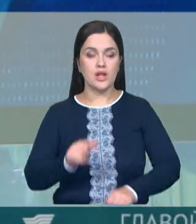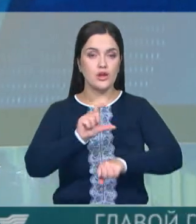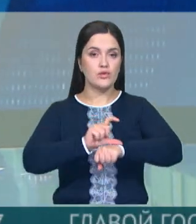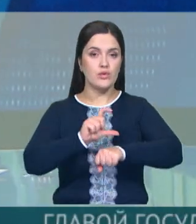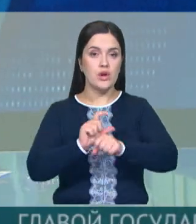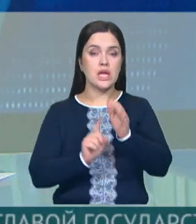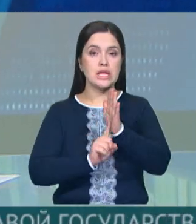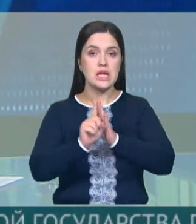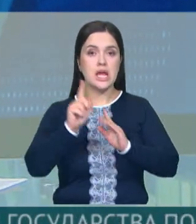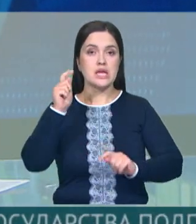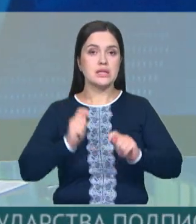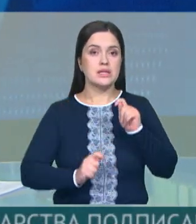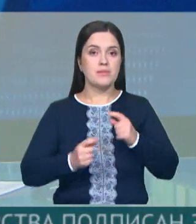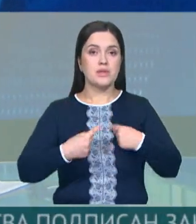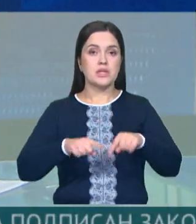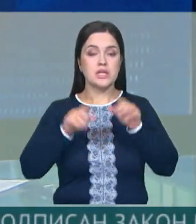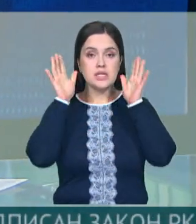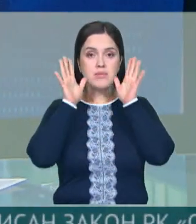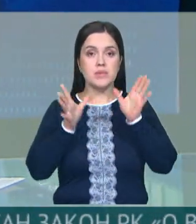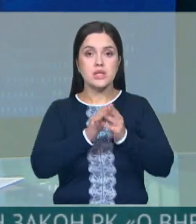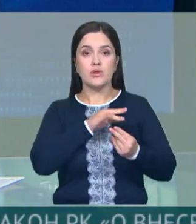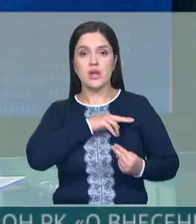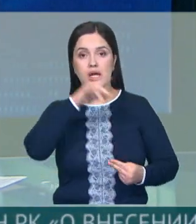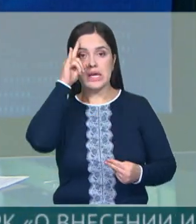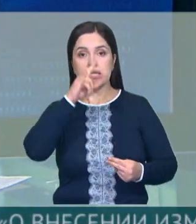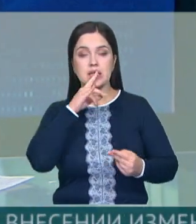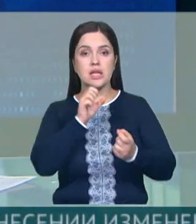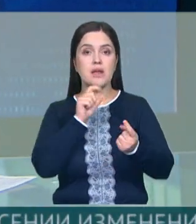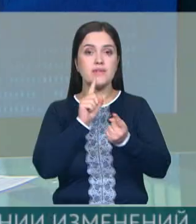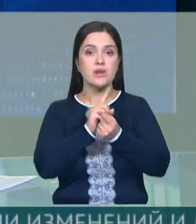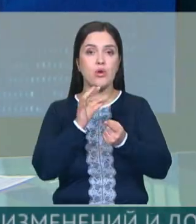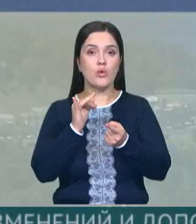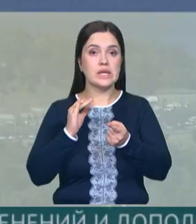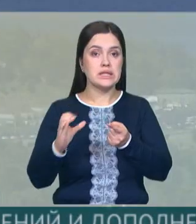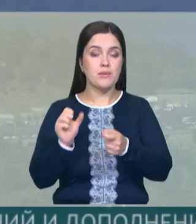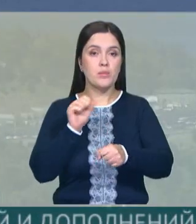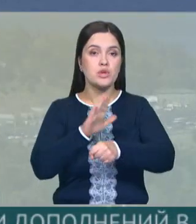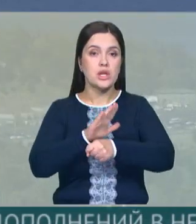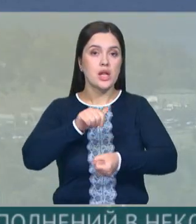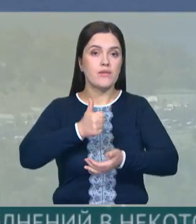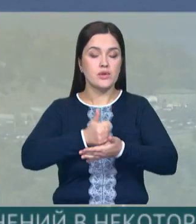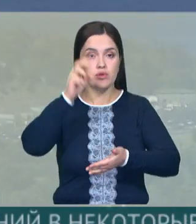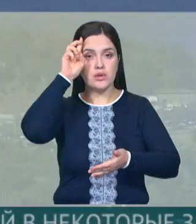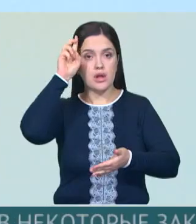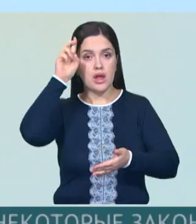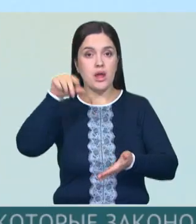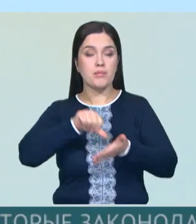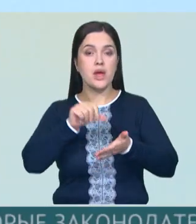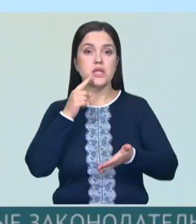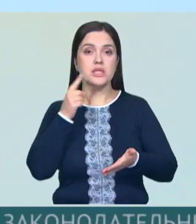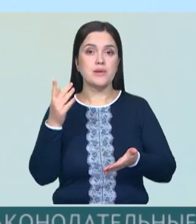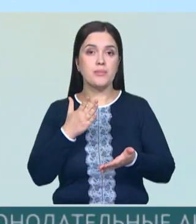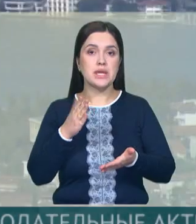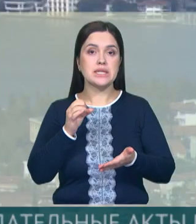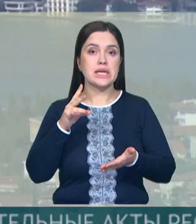в Стамбуле начинает работу саммит Организации исламского сотрудничества. Казахстан на встрече ОИС по поручению главы государства